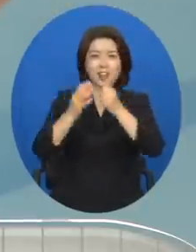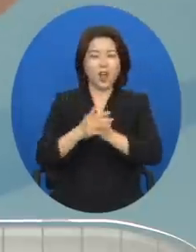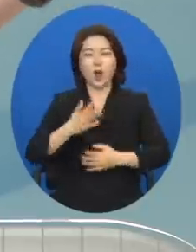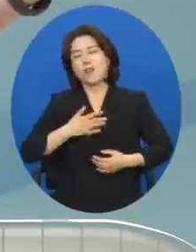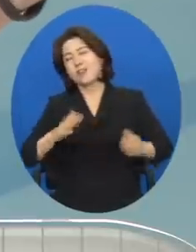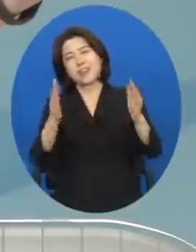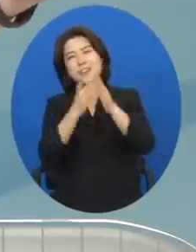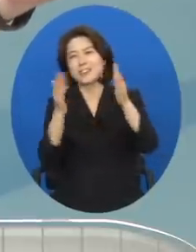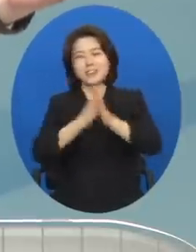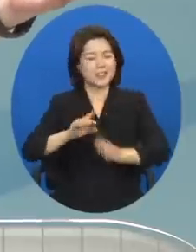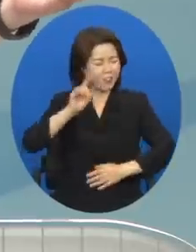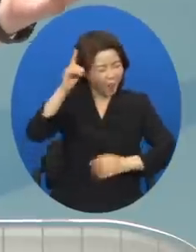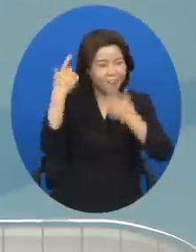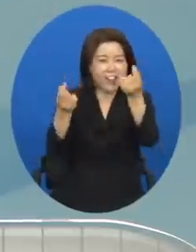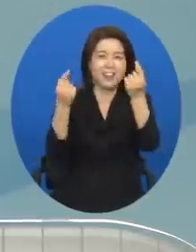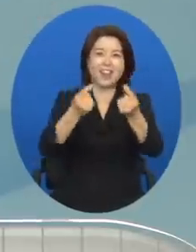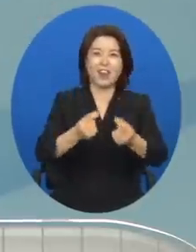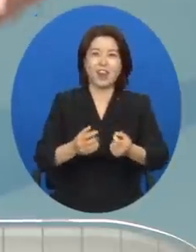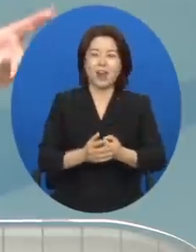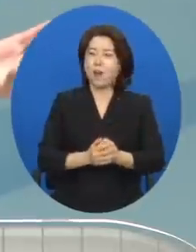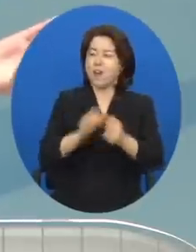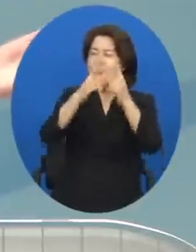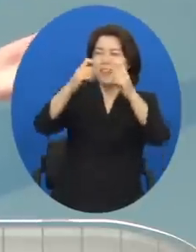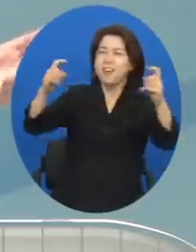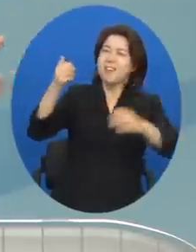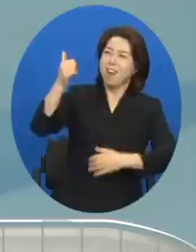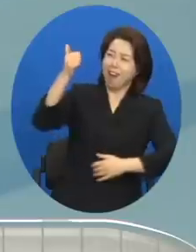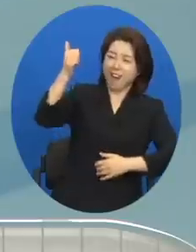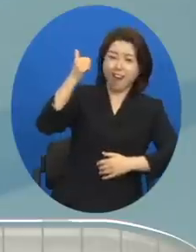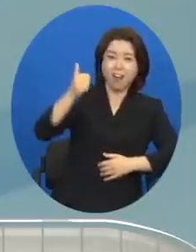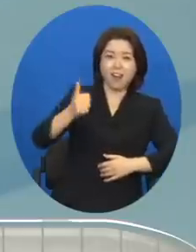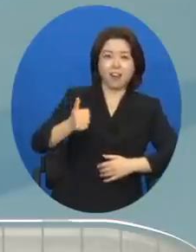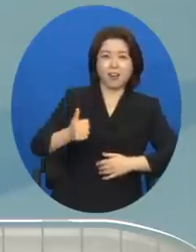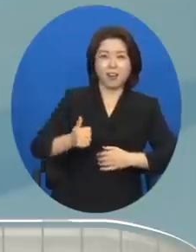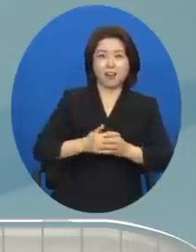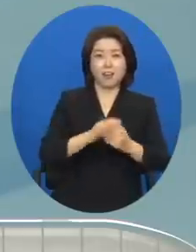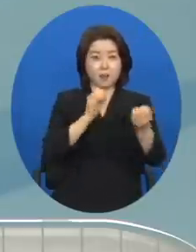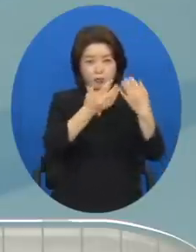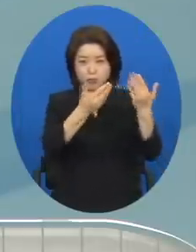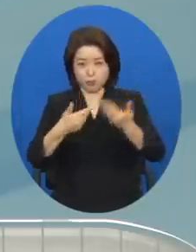집이 천국이에요. 궁전이에요, 궁전.